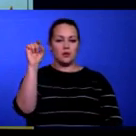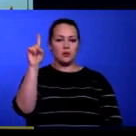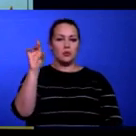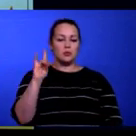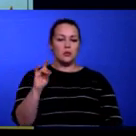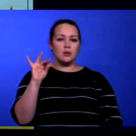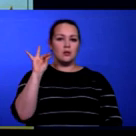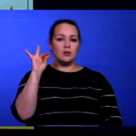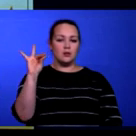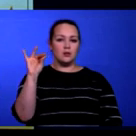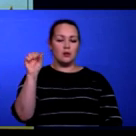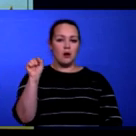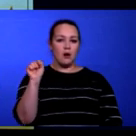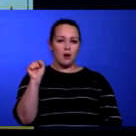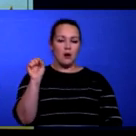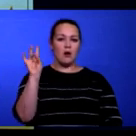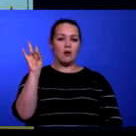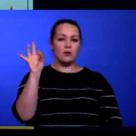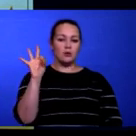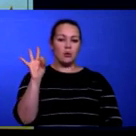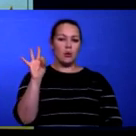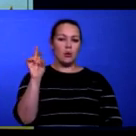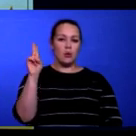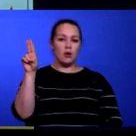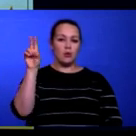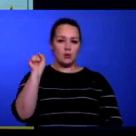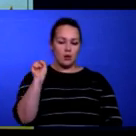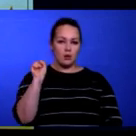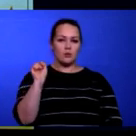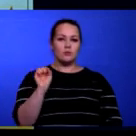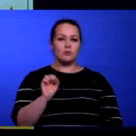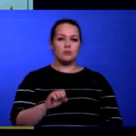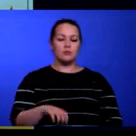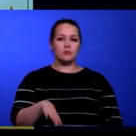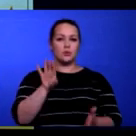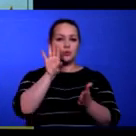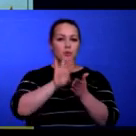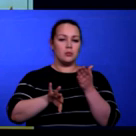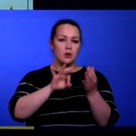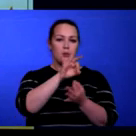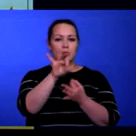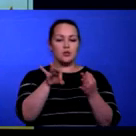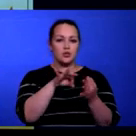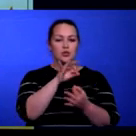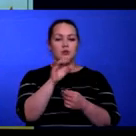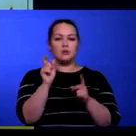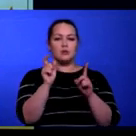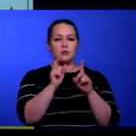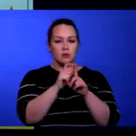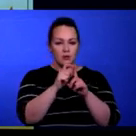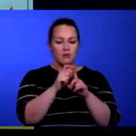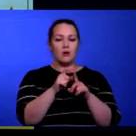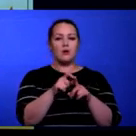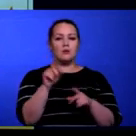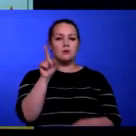а но до убираем лишние слова зеленеет отправим